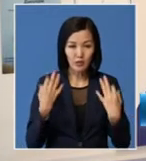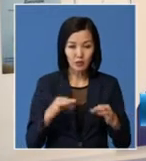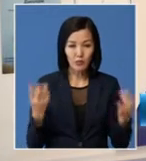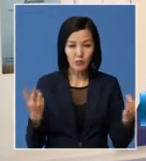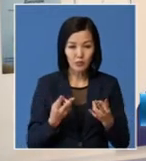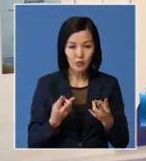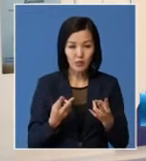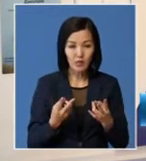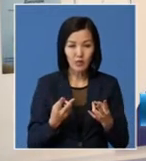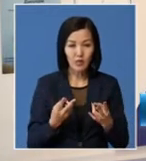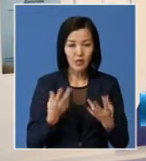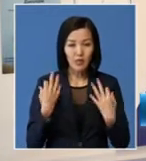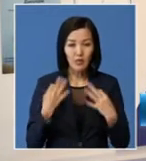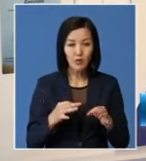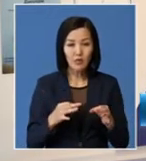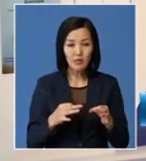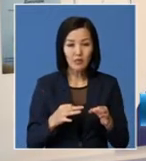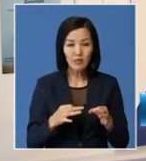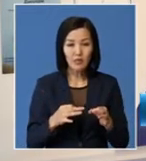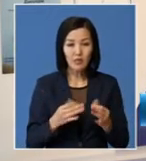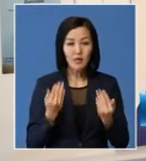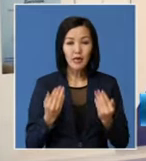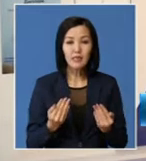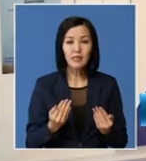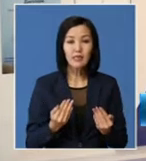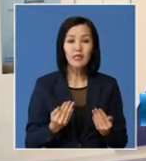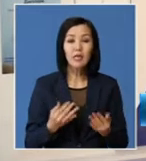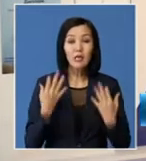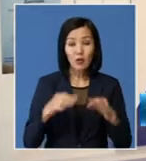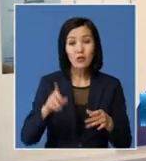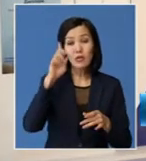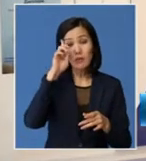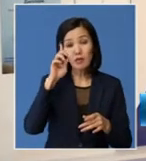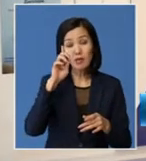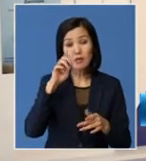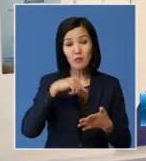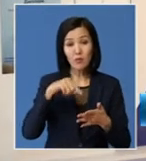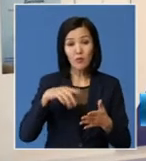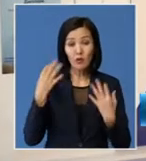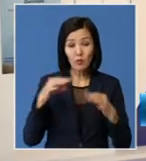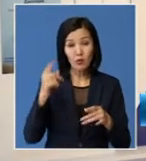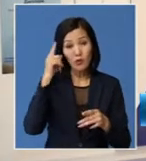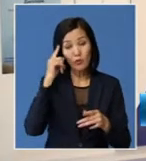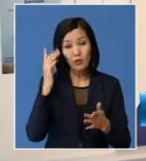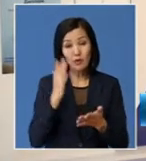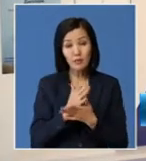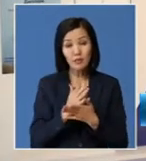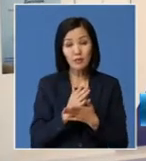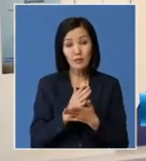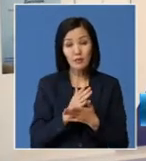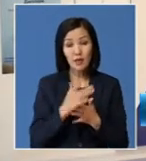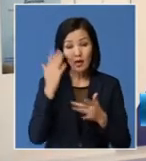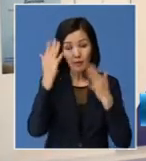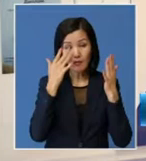Ал соның тәуелсіздің таңбасы, соның белгісі біз енді тәуелсіздік деп айтамыз, тәуелсіздік жазамыз, тәуелсіздік ойлаймыз, тәуелсіздік